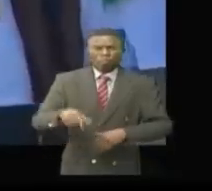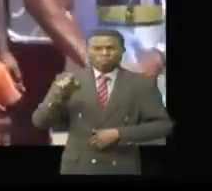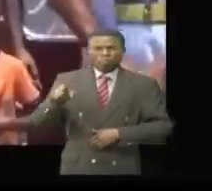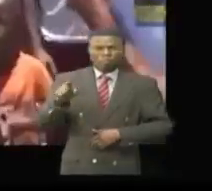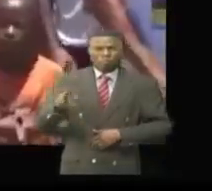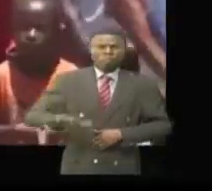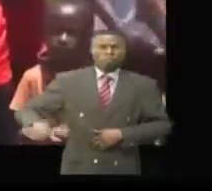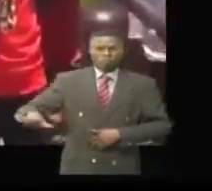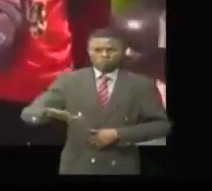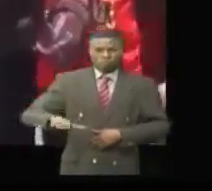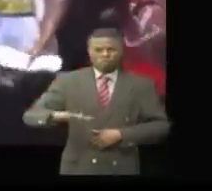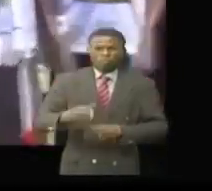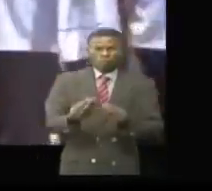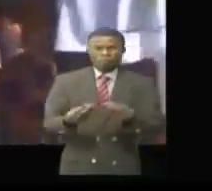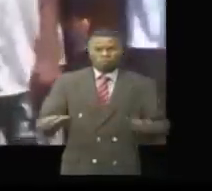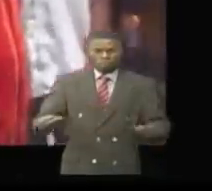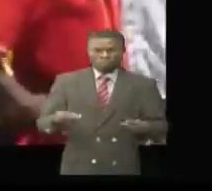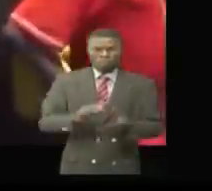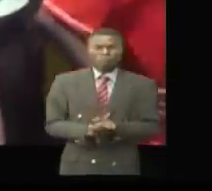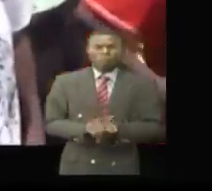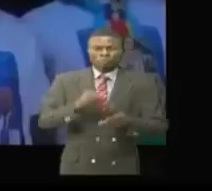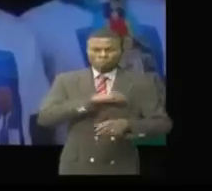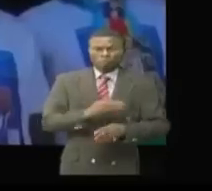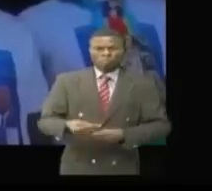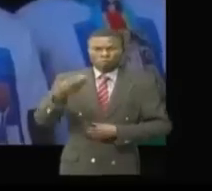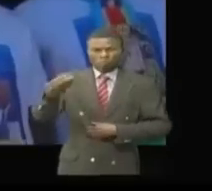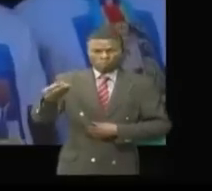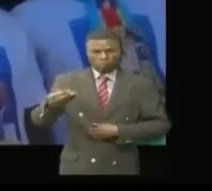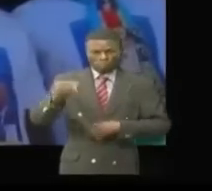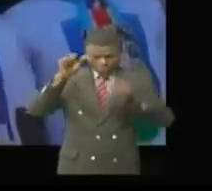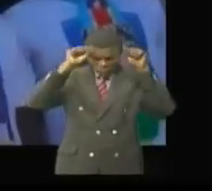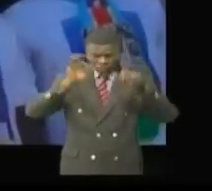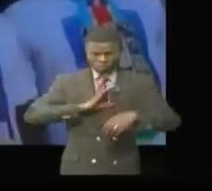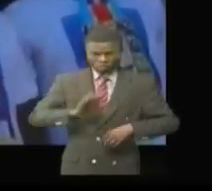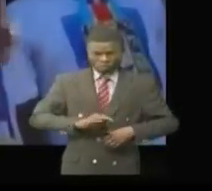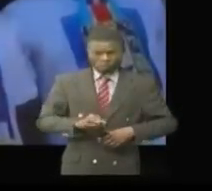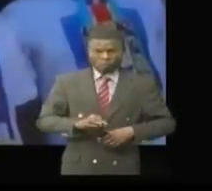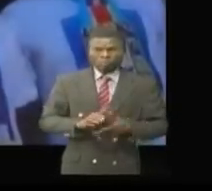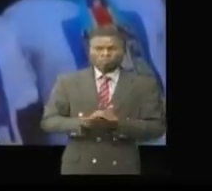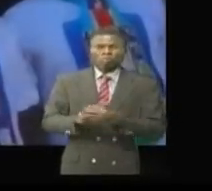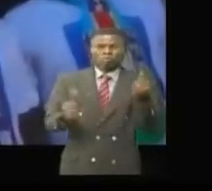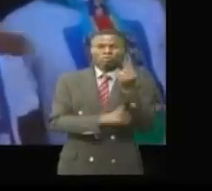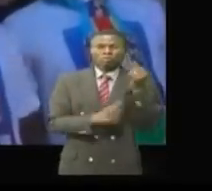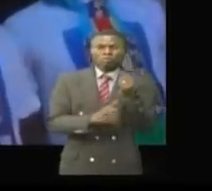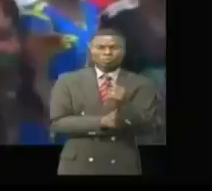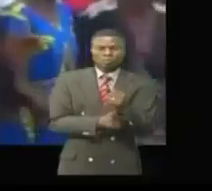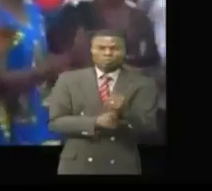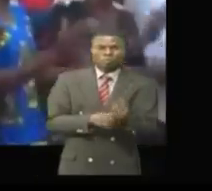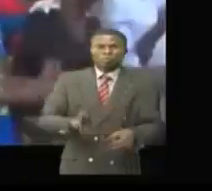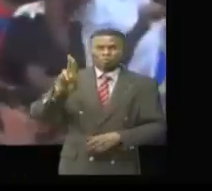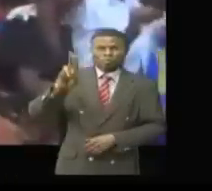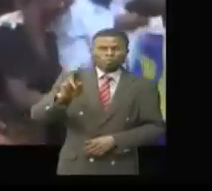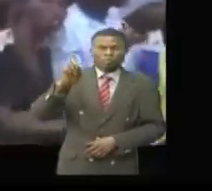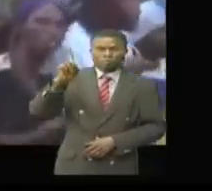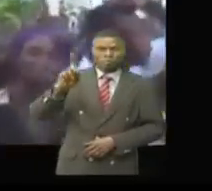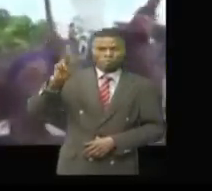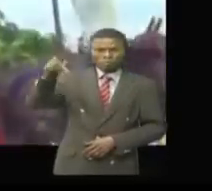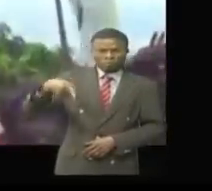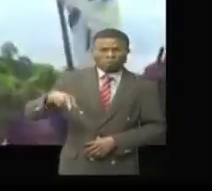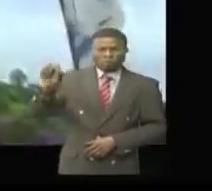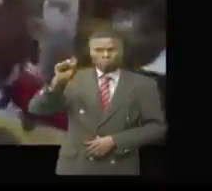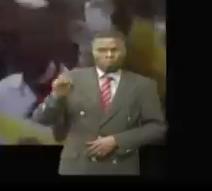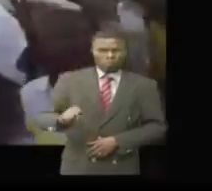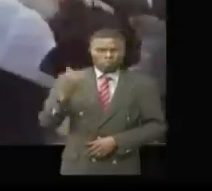pays. Mission lui confiée par le chef de l'État. Dans son speech, le partisan de l'Union pour la démocratie et le progrès social,